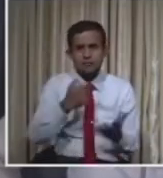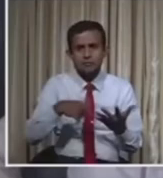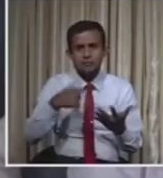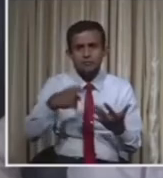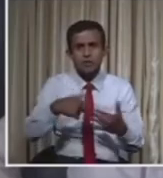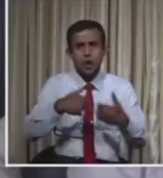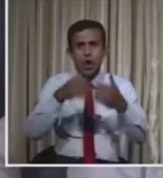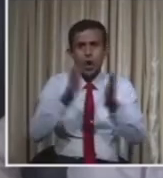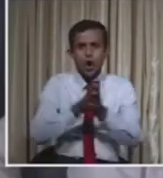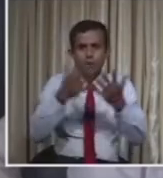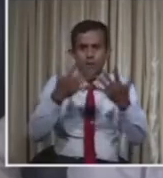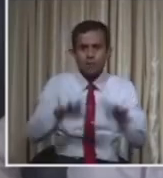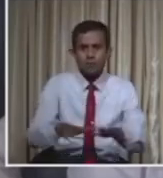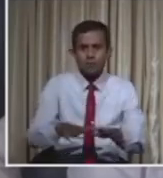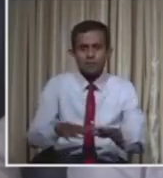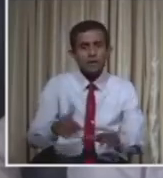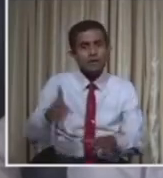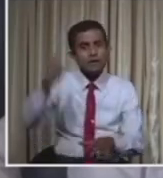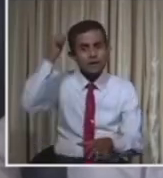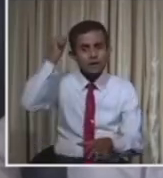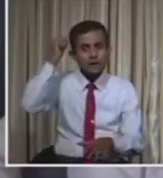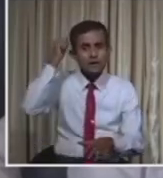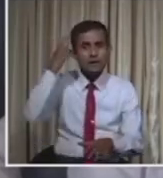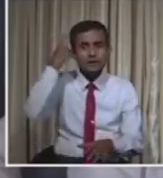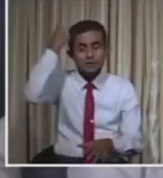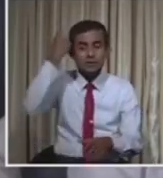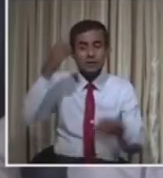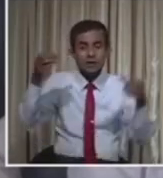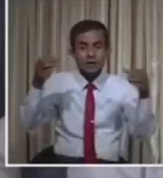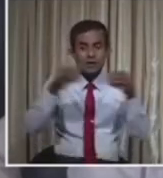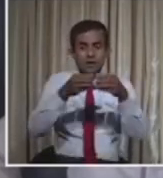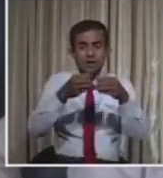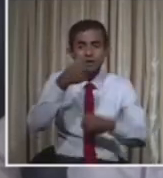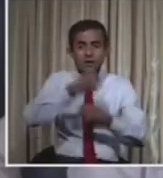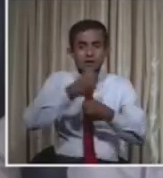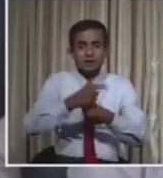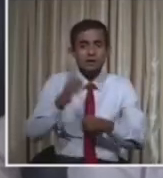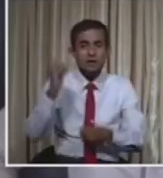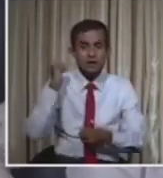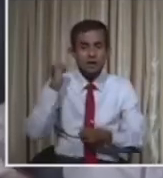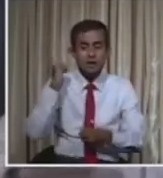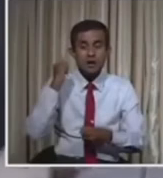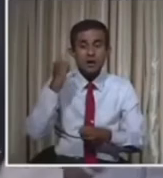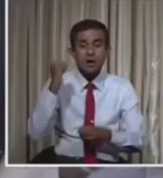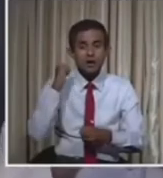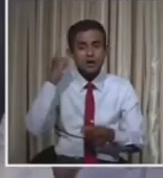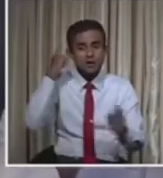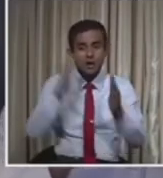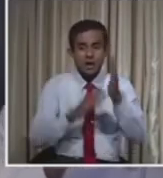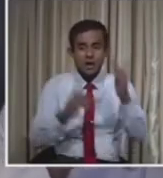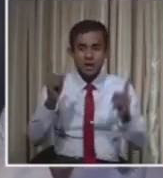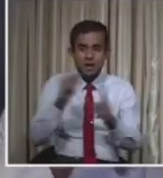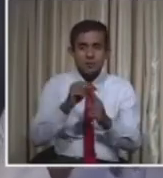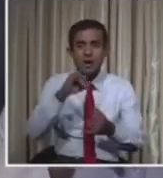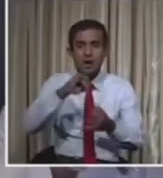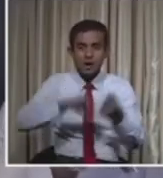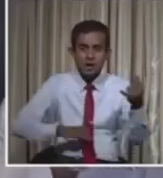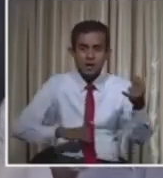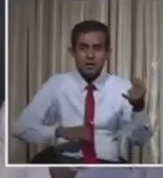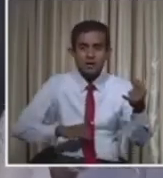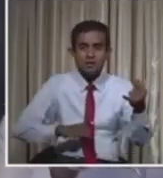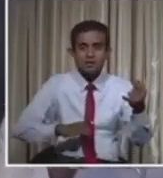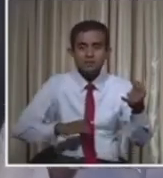සිද්ධ වෙනකොට එවකට බුද්ධ්‍යංශ රාජ්‍ය ආරක්ෂාව ආරක්ෂා පිළිබඳ අමතිවරයෙක්